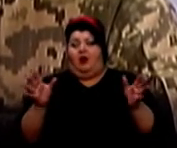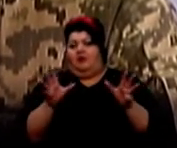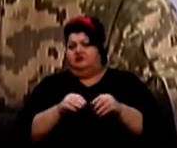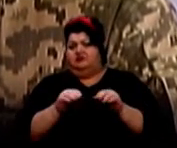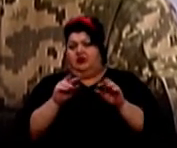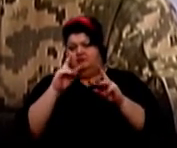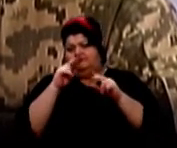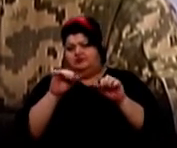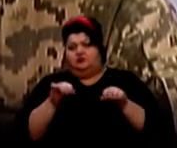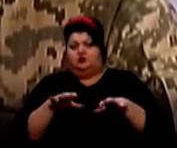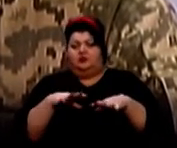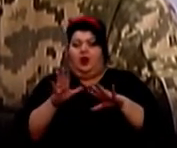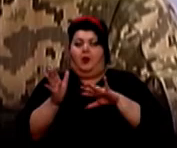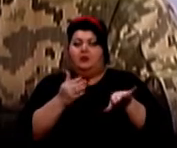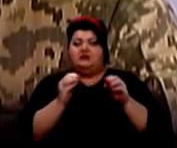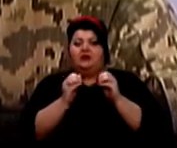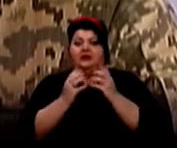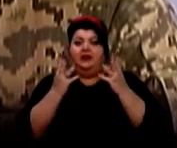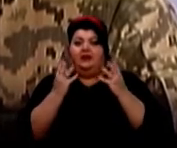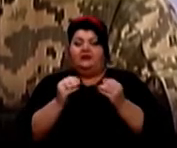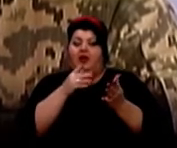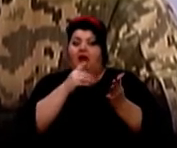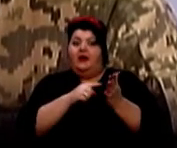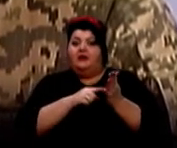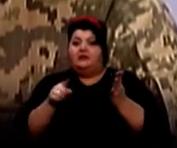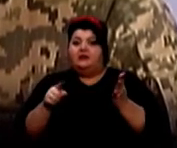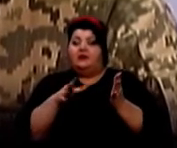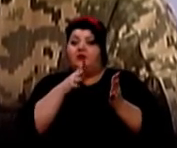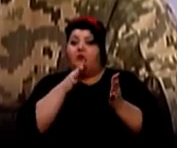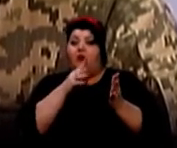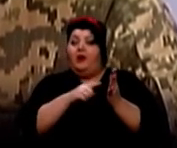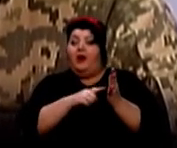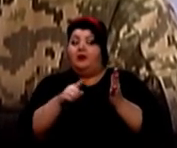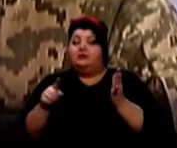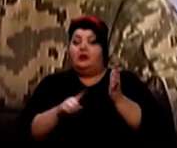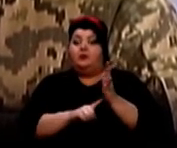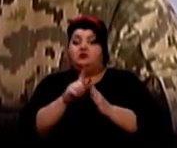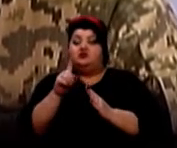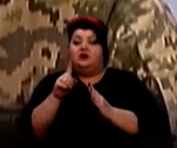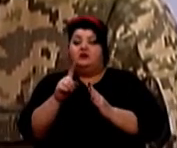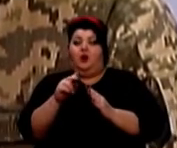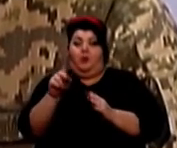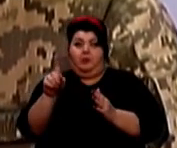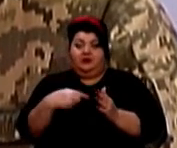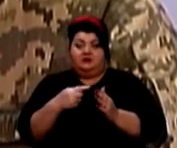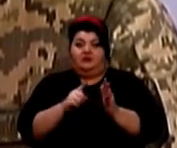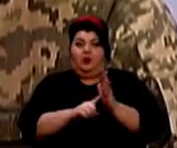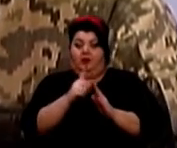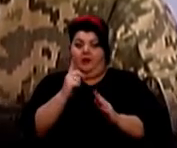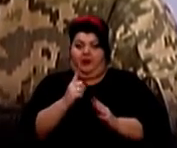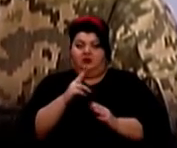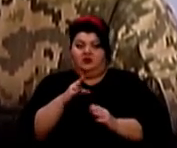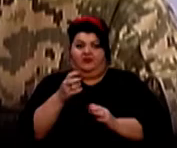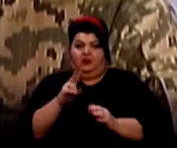то після 10-денного терміну з моменту початку призову, а призов, як ви сказали, вже розпочався з 1 квітня,